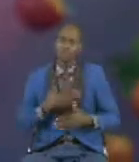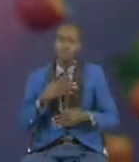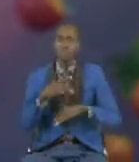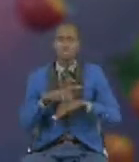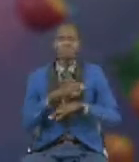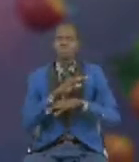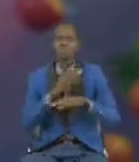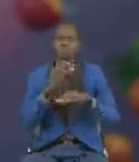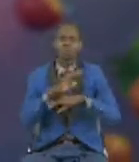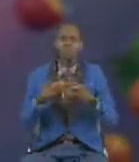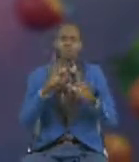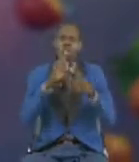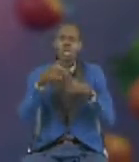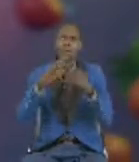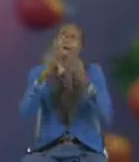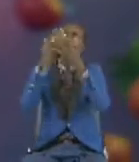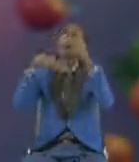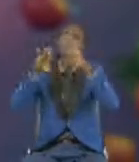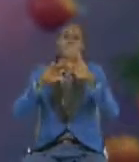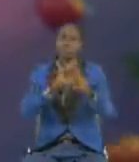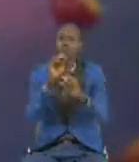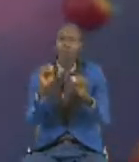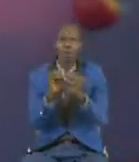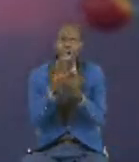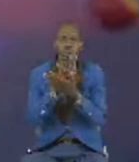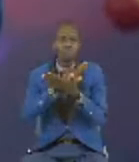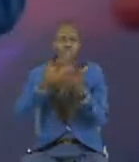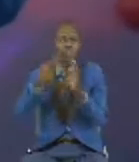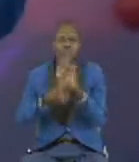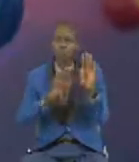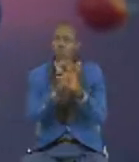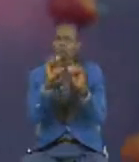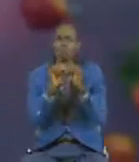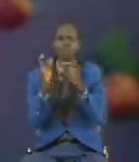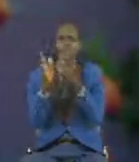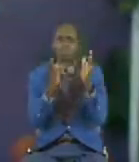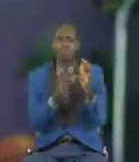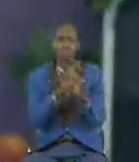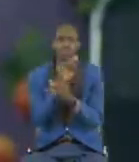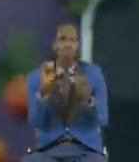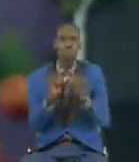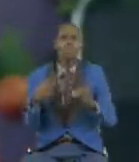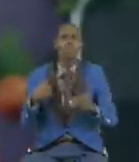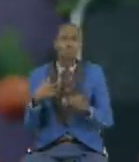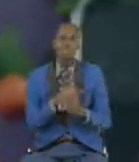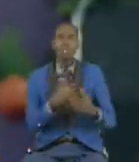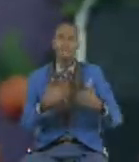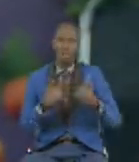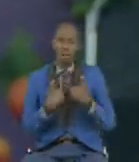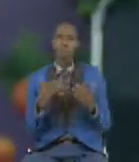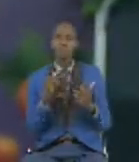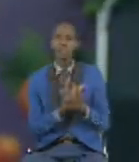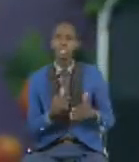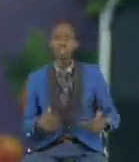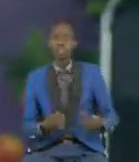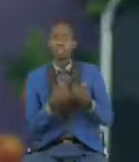ciel. Ne parle plus de la sainteté. Ne parle plus de Jésus-Christ. Nous avons ce défi,